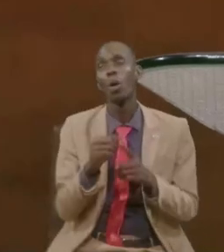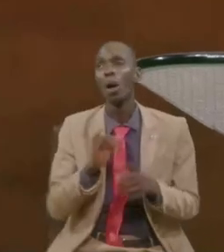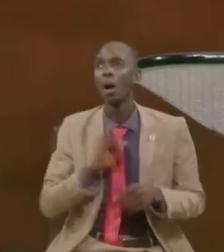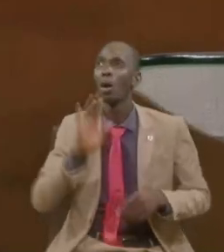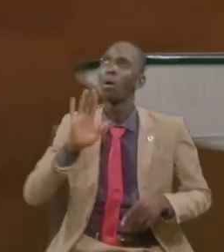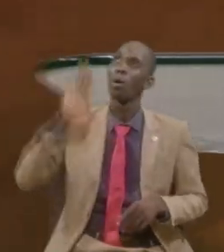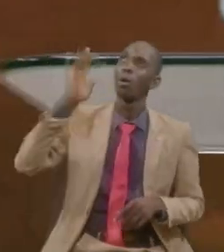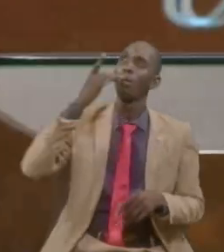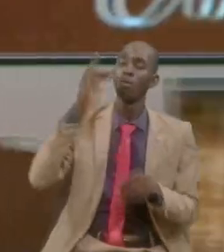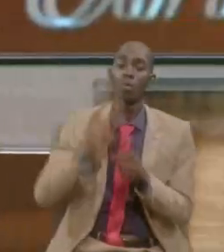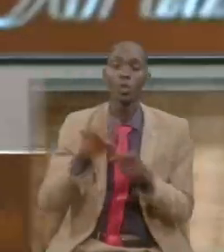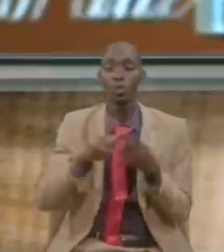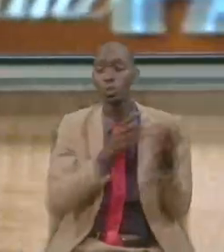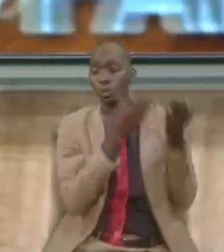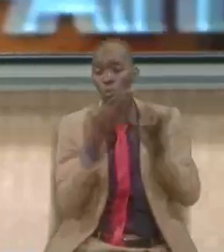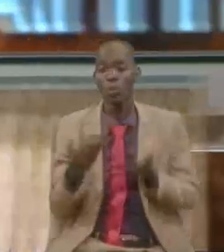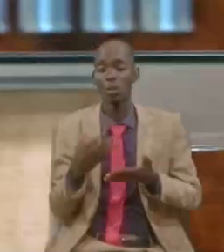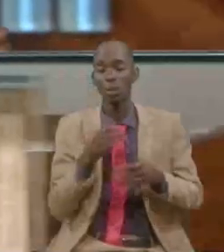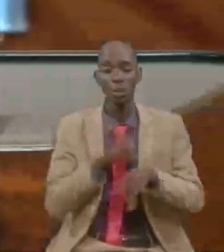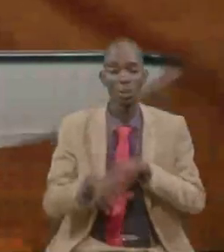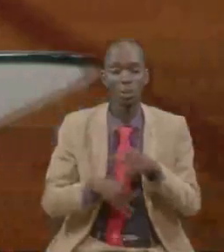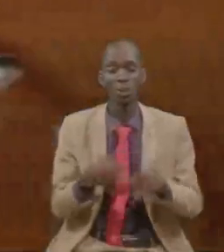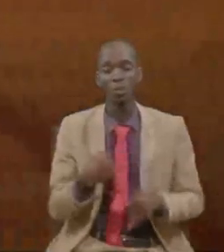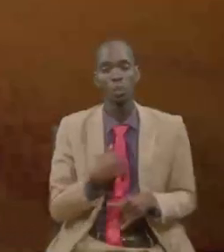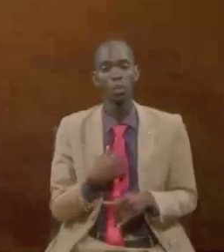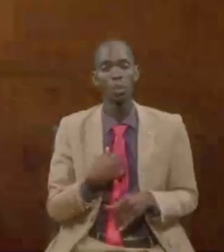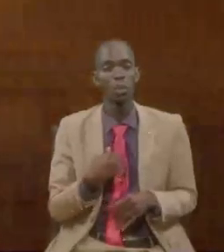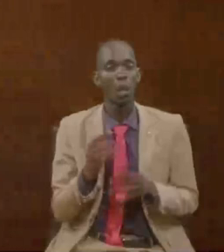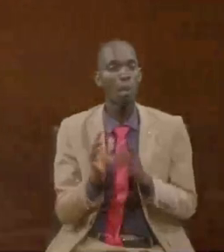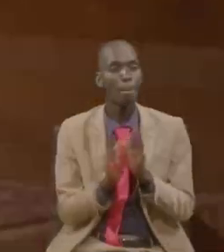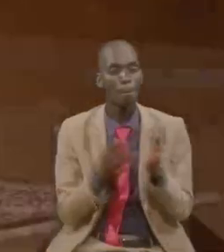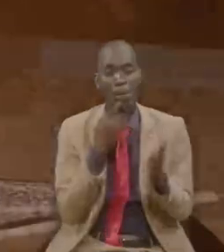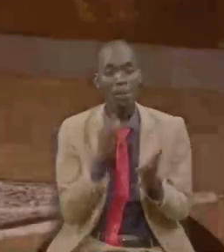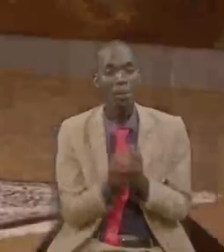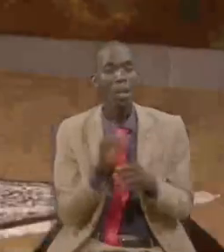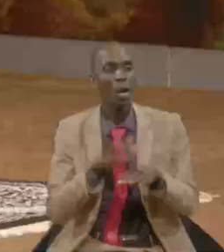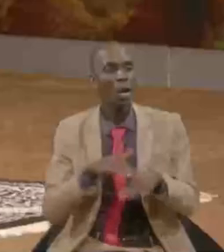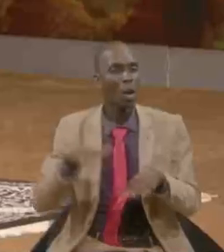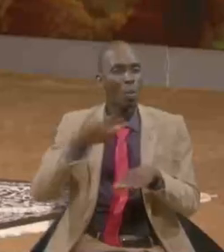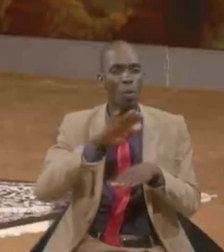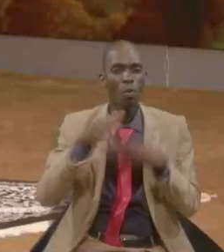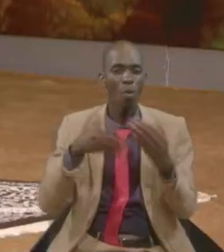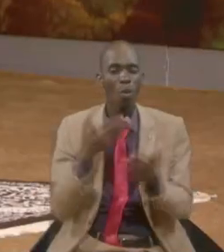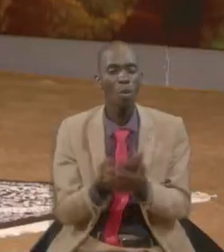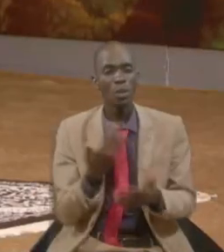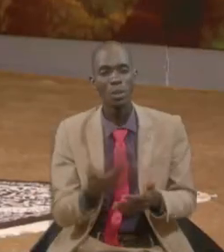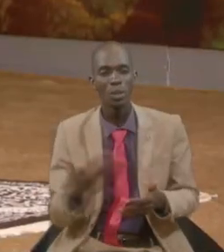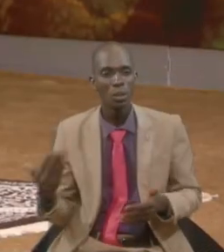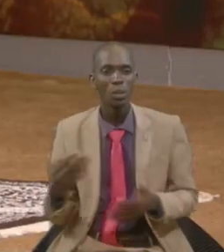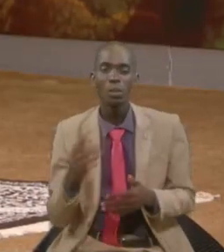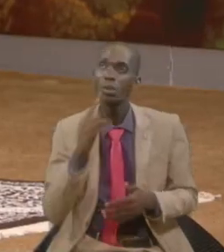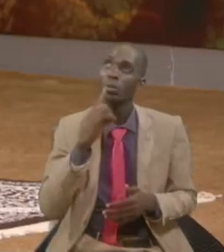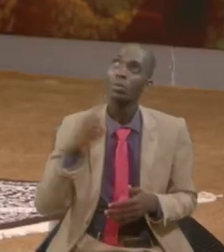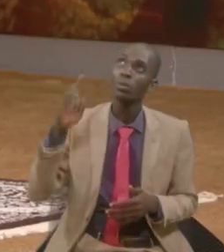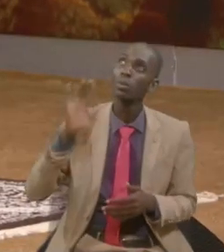alors pour déclarer un mensonge? Avant toute chose, mes frères, ne